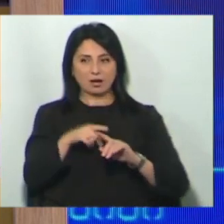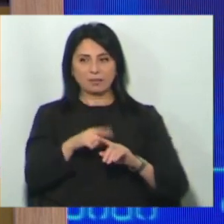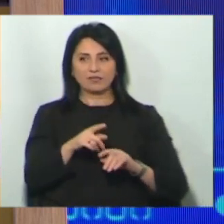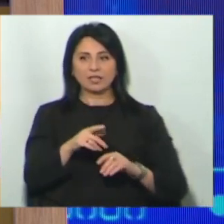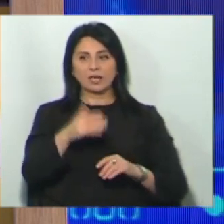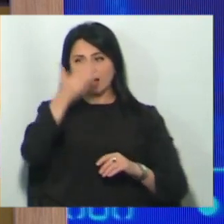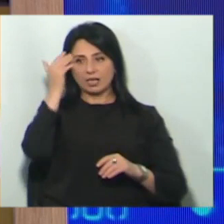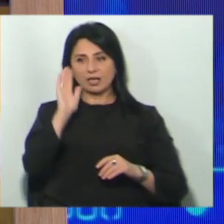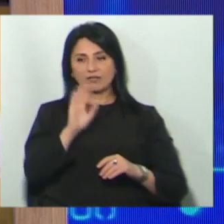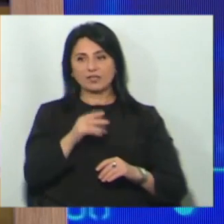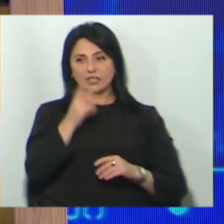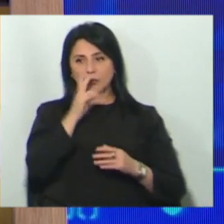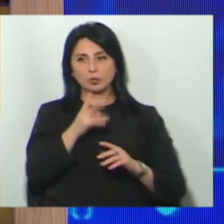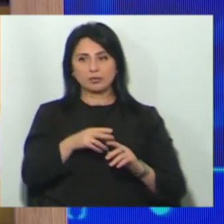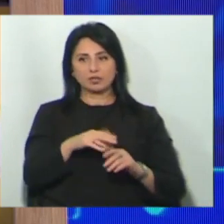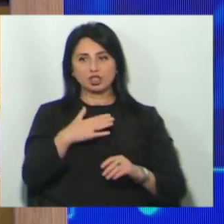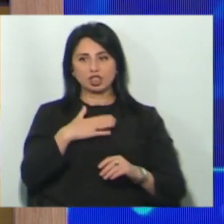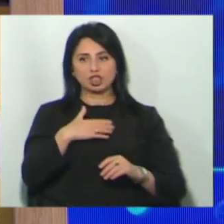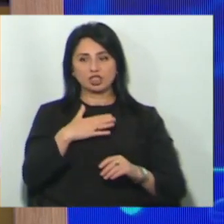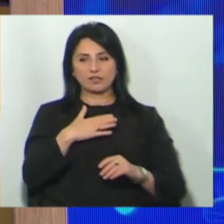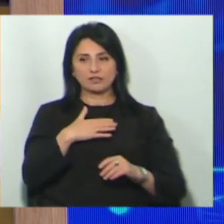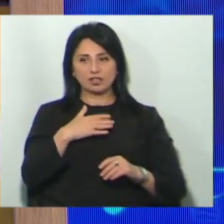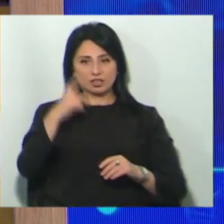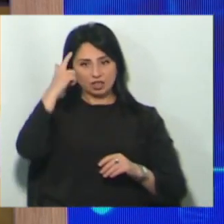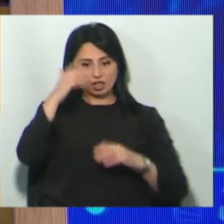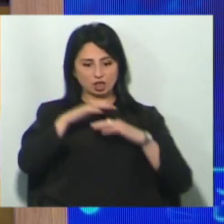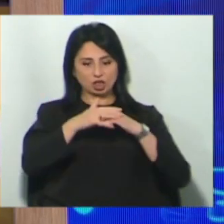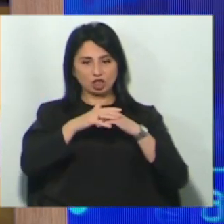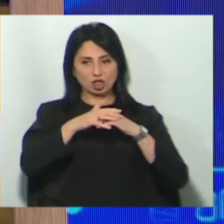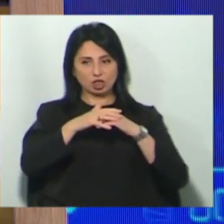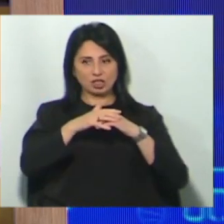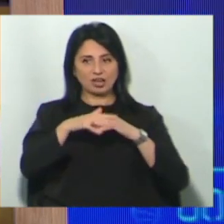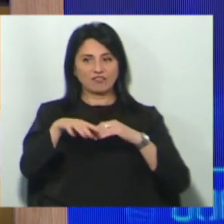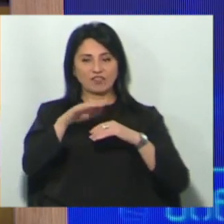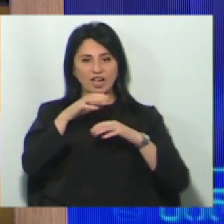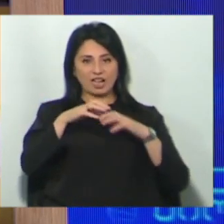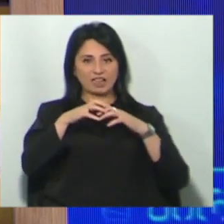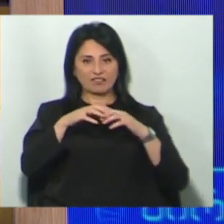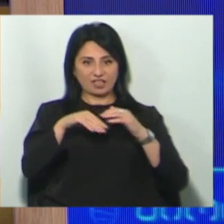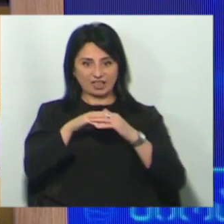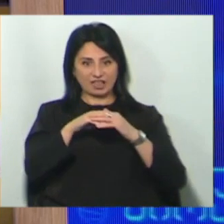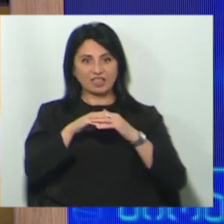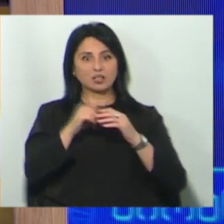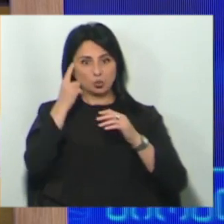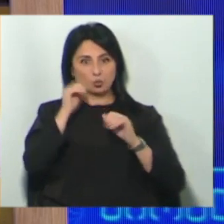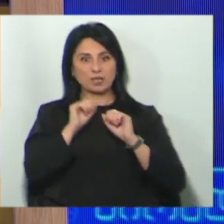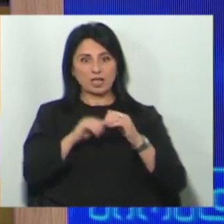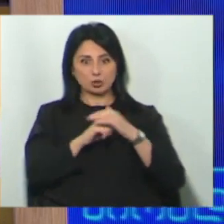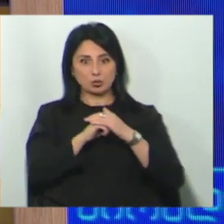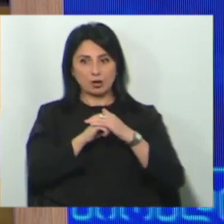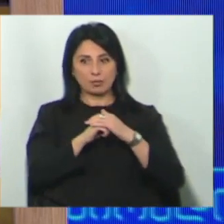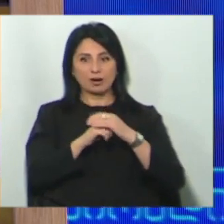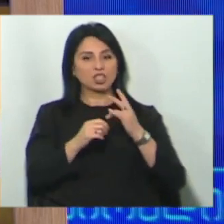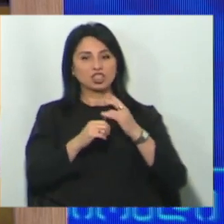უნდა დაგვავიწყდეს, რომ მიუხედავად იმისა, რომ ჩვენი ტვინი ძულოვან ჩონჩხშია და ყველაზე კარგად არის ერთი შეხედვით დაცული,